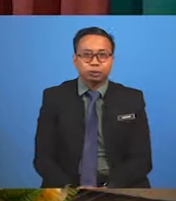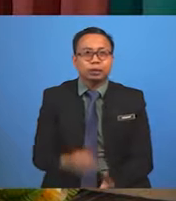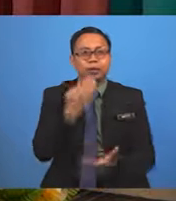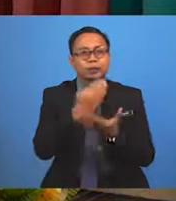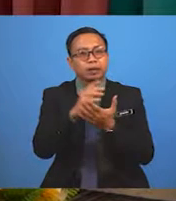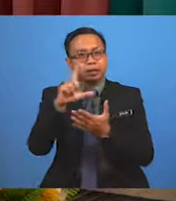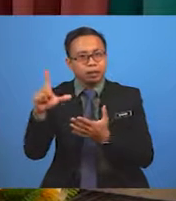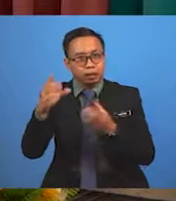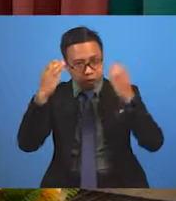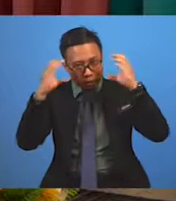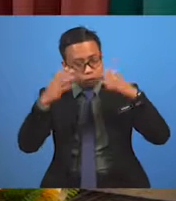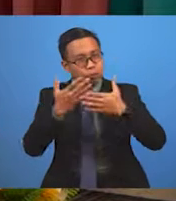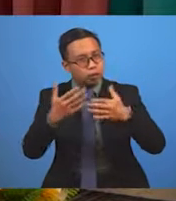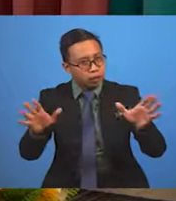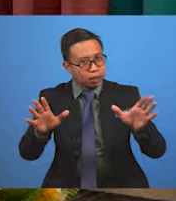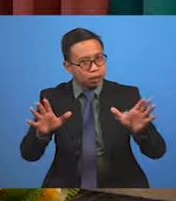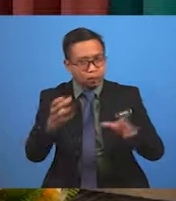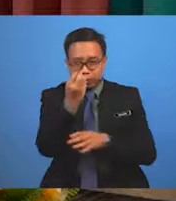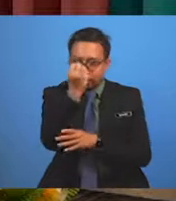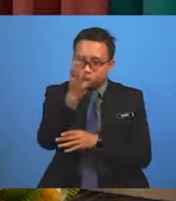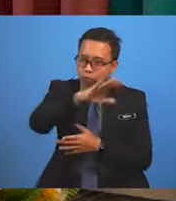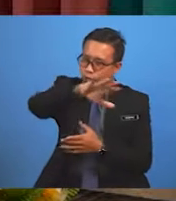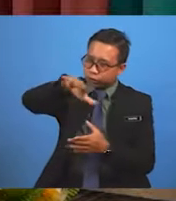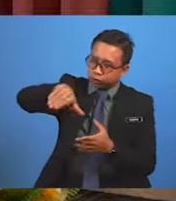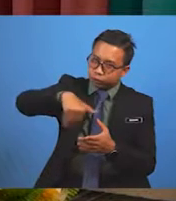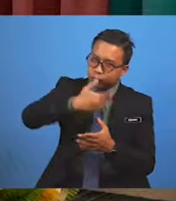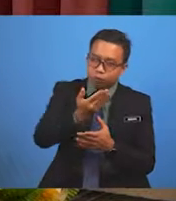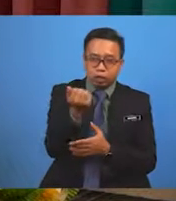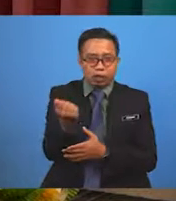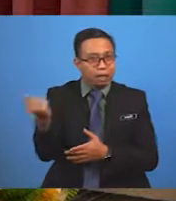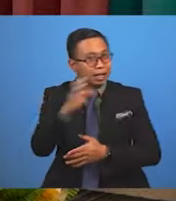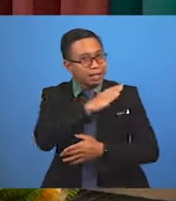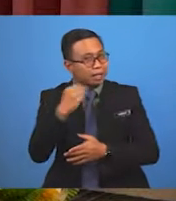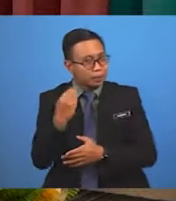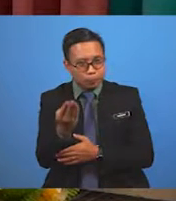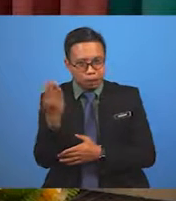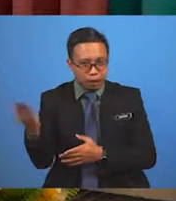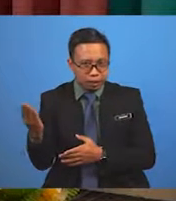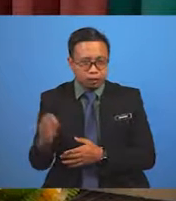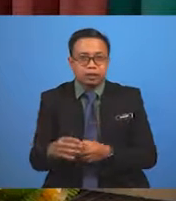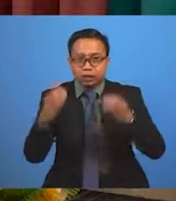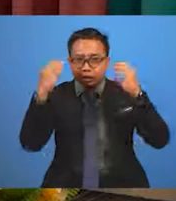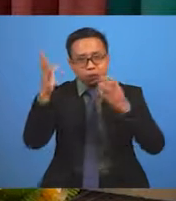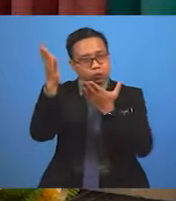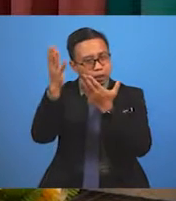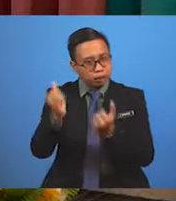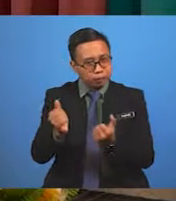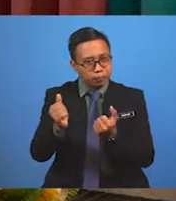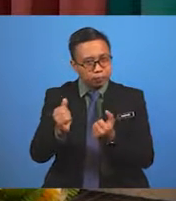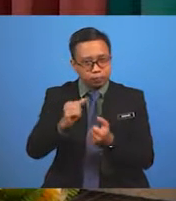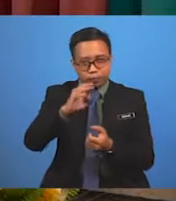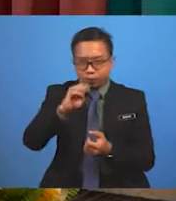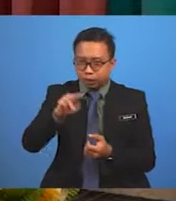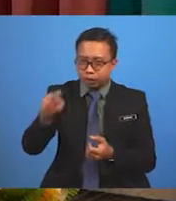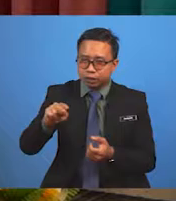Baiklah, cikgu telah pun menerangkan kesemua peralatan dan bahan dan cikgu harap pelajar-pelajar